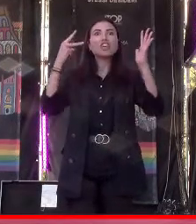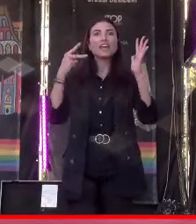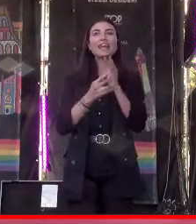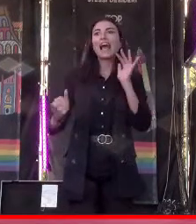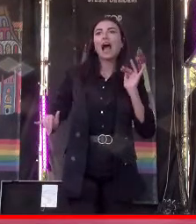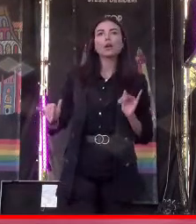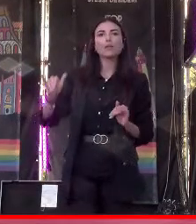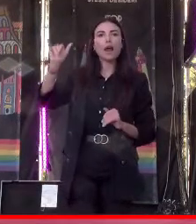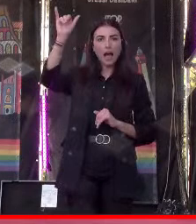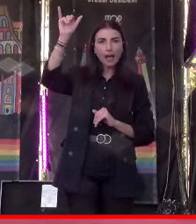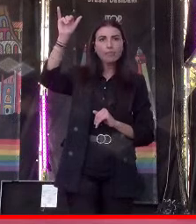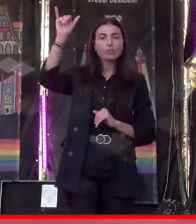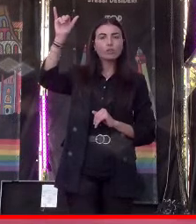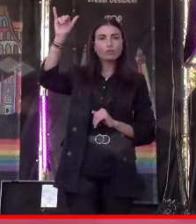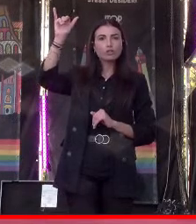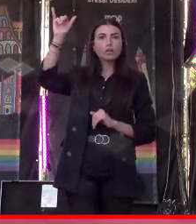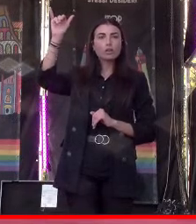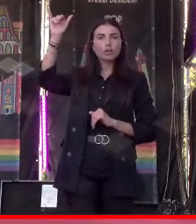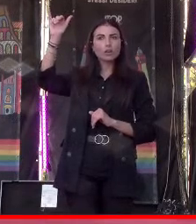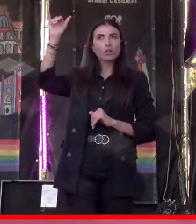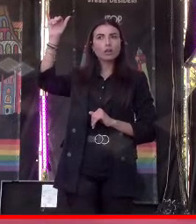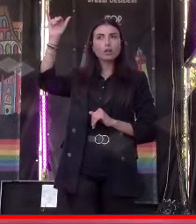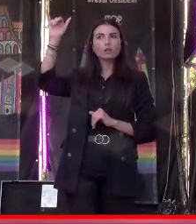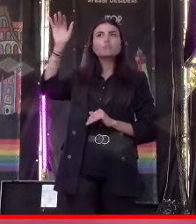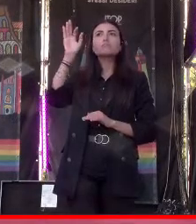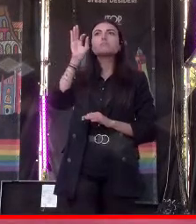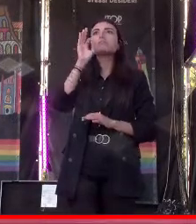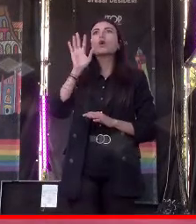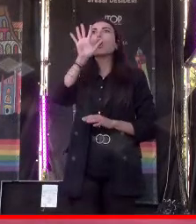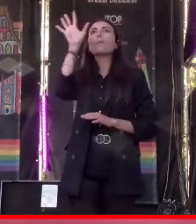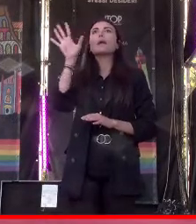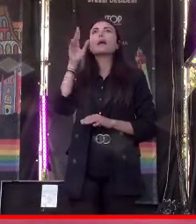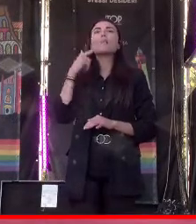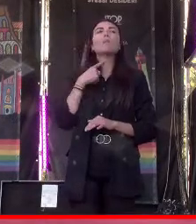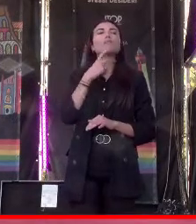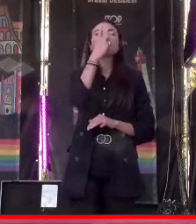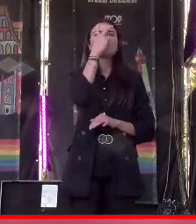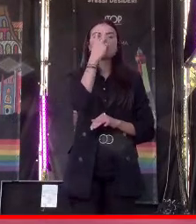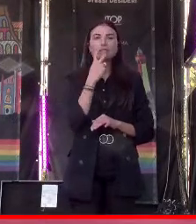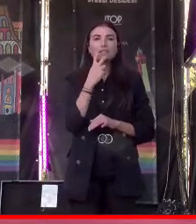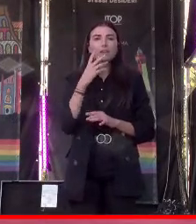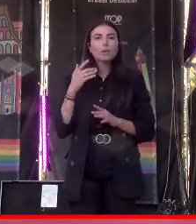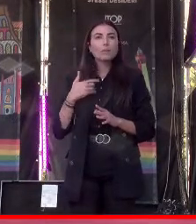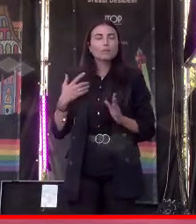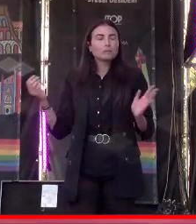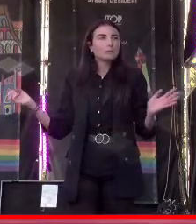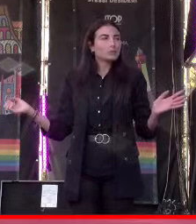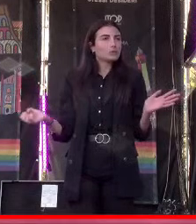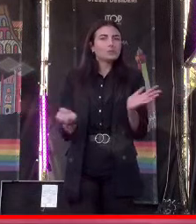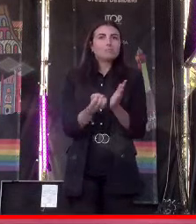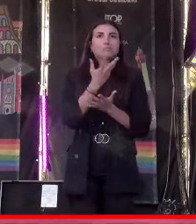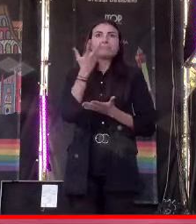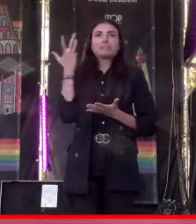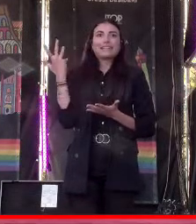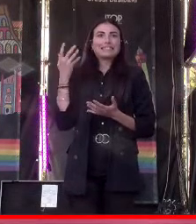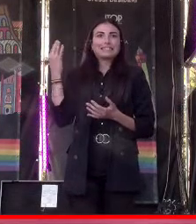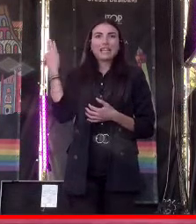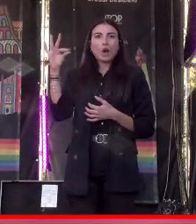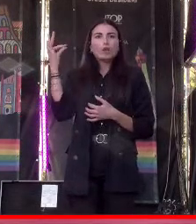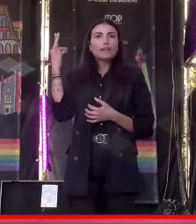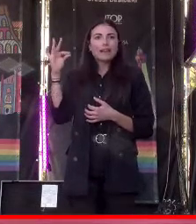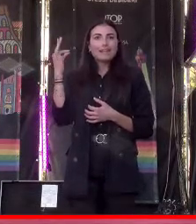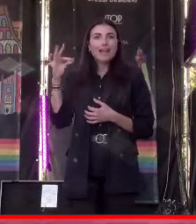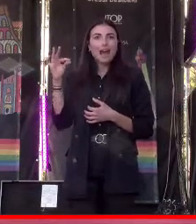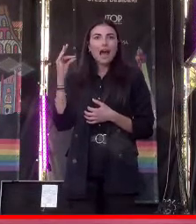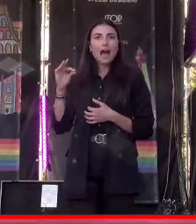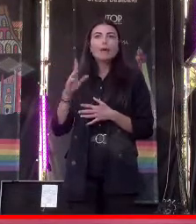non vedenti che fanno delle cose straordinarie che però non possono mettere in pratica perché magari le piattaforme